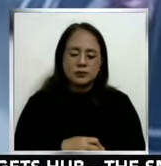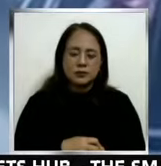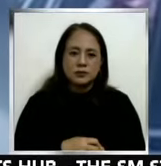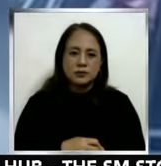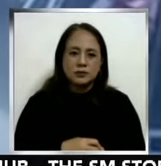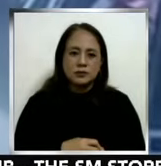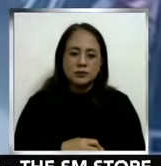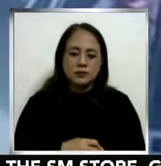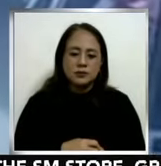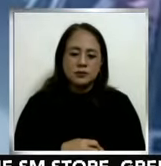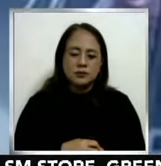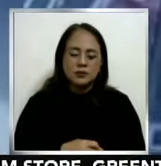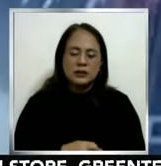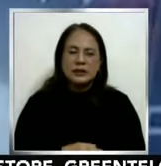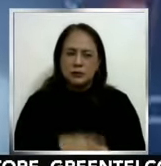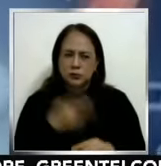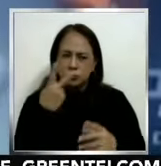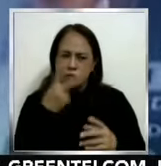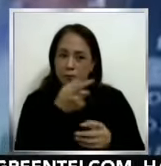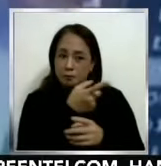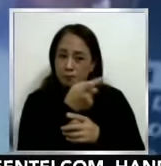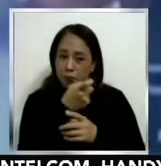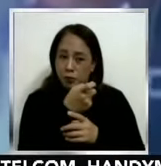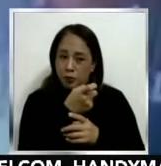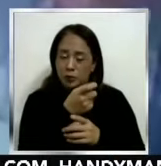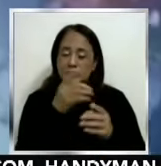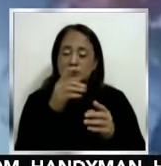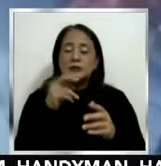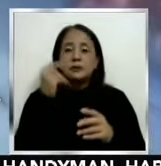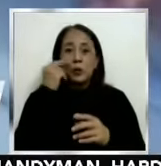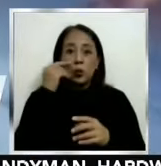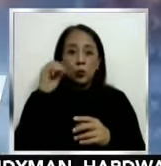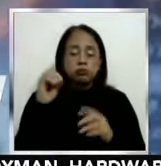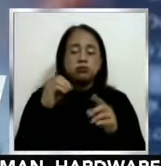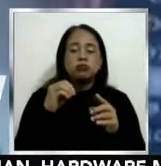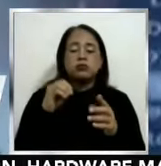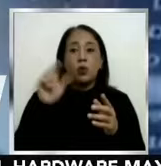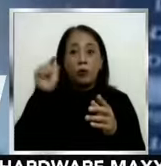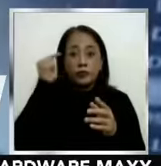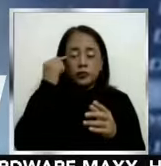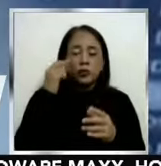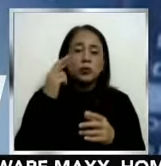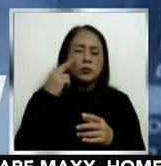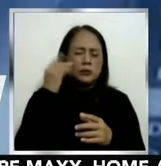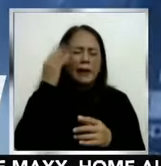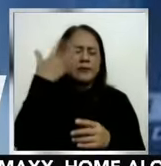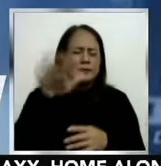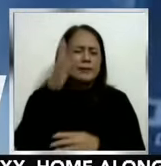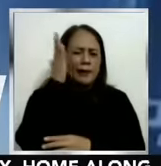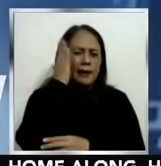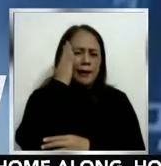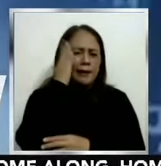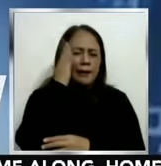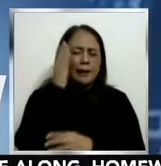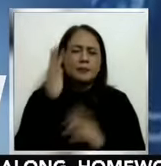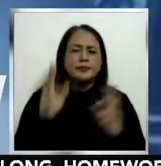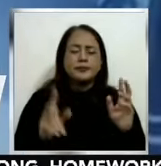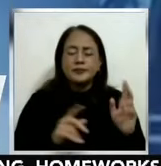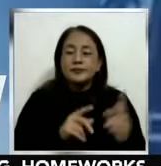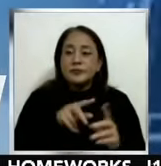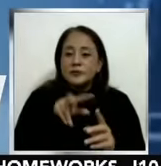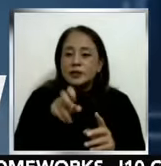Sa estilo pa lang ng pagpatay kay Negros Oriental Governor Roel de Gamo, batid na raw ng mga tumutugis sa mga sangkot na hindi